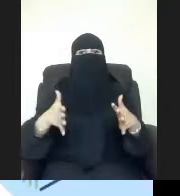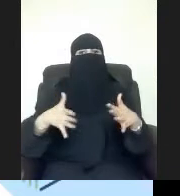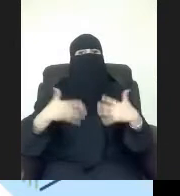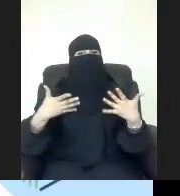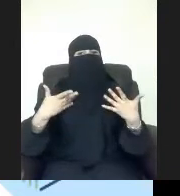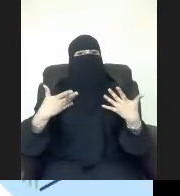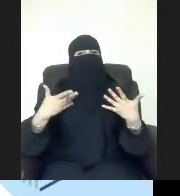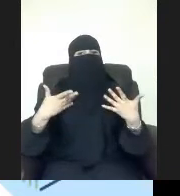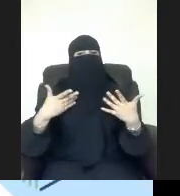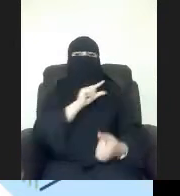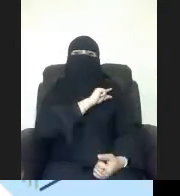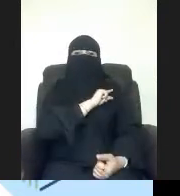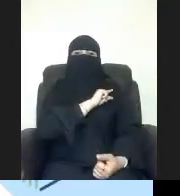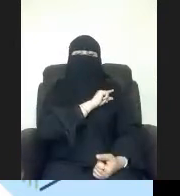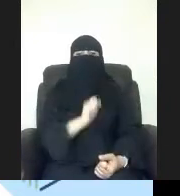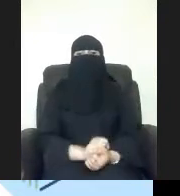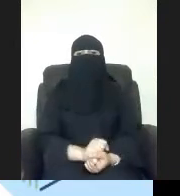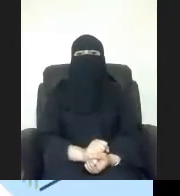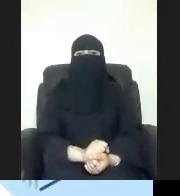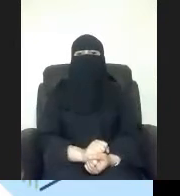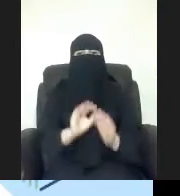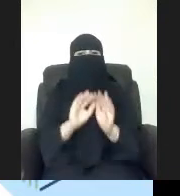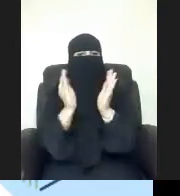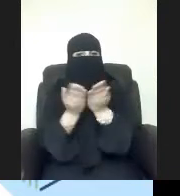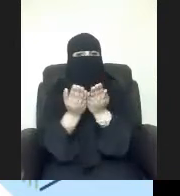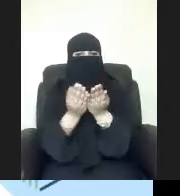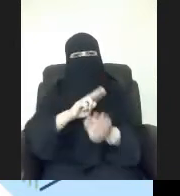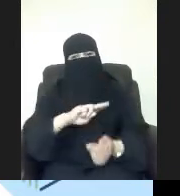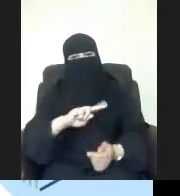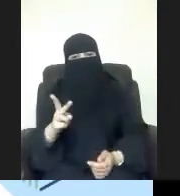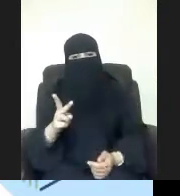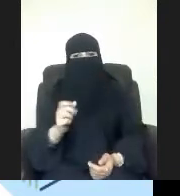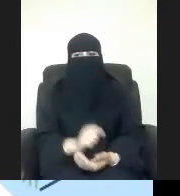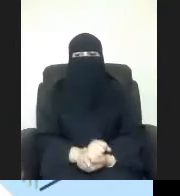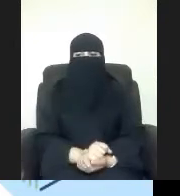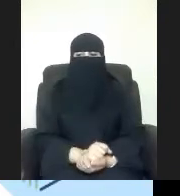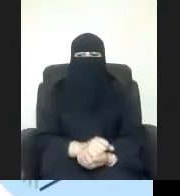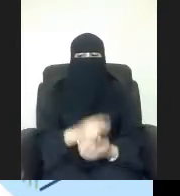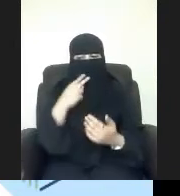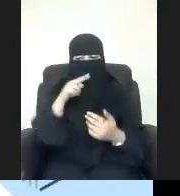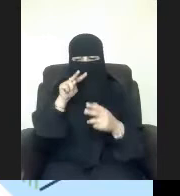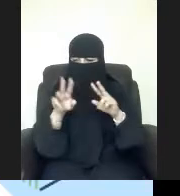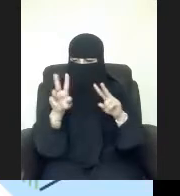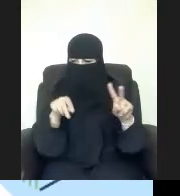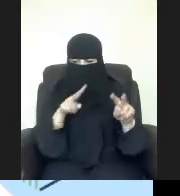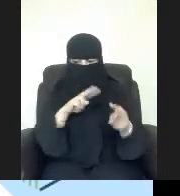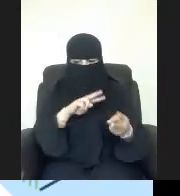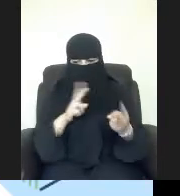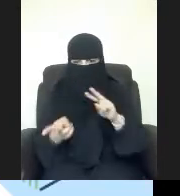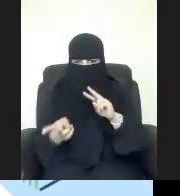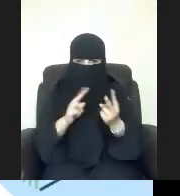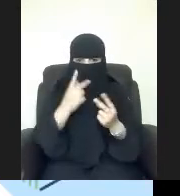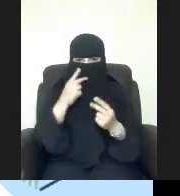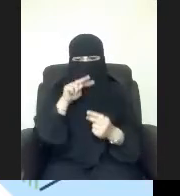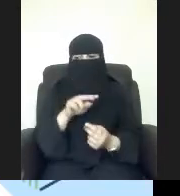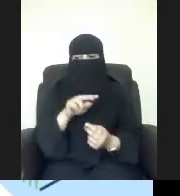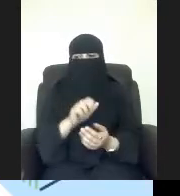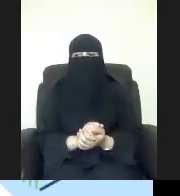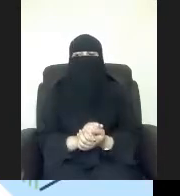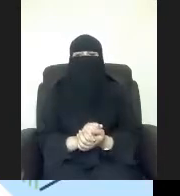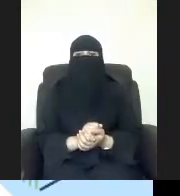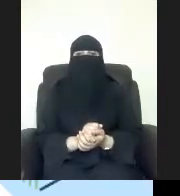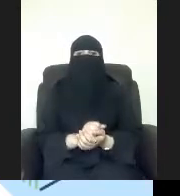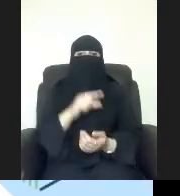الفصل المقلوب، لن أطيل في تبني نموذج الفصل المقلوب، سأمر عليه مرور الكرام لأن الدكتور حسن سيأخذه بشيء من التفصيل.